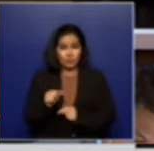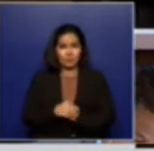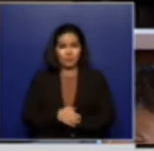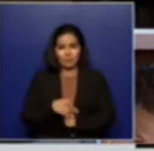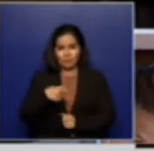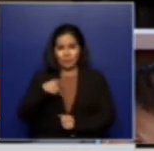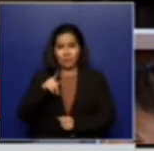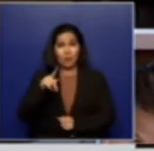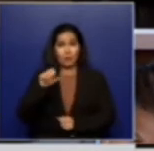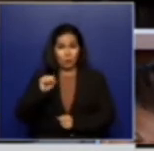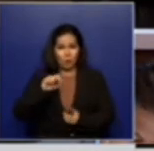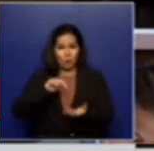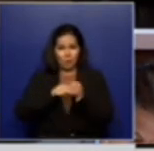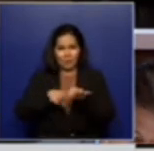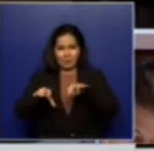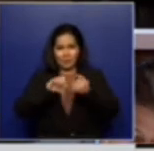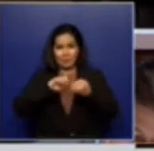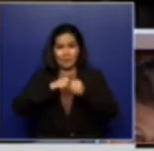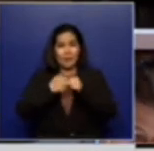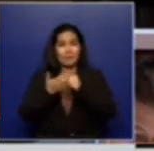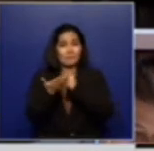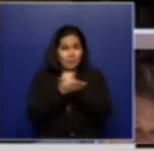ไม่นี้เป็นลักษณะที่จะทำให้มองเห็นเลยว่าไม่มีทางที่จะประสบความสำเร็จท่านประธานที่เคารพค่ะสำหรับหน่วยงานหลักในการแก้ไขและป้องกันปัญหายาเสพติดของประเทศไทยนั้นคือสำนักงานคณะกับการป้องกันและปราบปรามยาเสพติดเราเรียกชื่อย่อๆว่าปปส.ซึ่งอยู่ในการกำกับดูแลของกระทรวงคมนาคมเข้าจะเกิดส่วนยุติธรรม